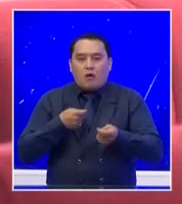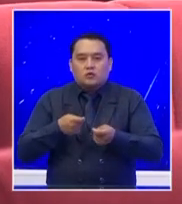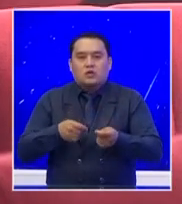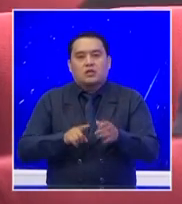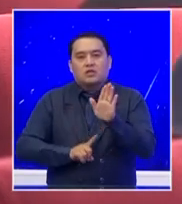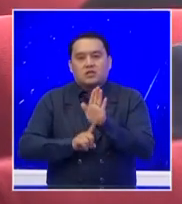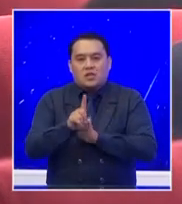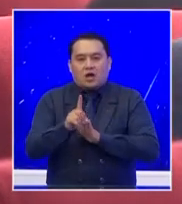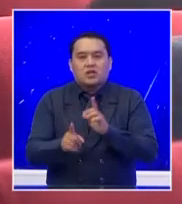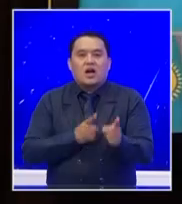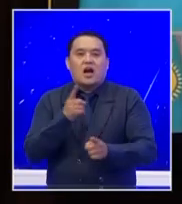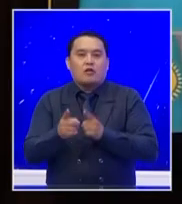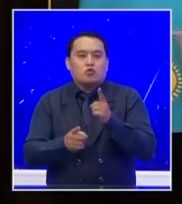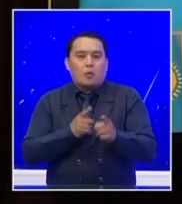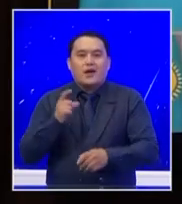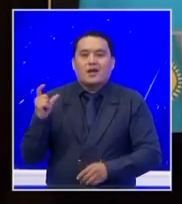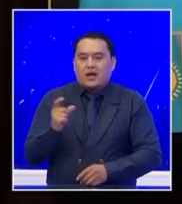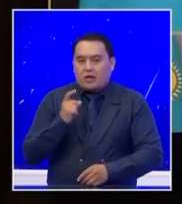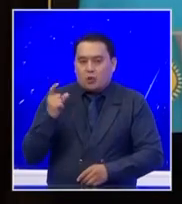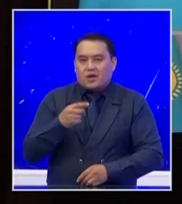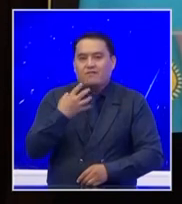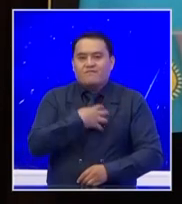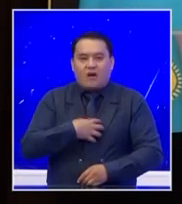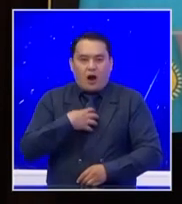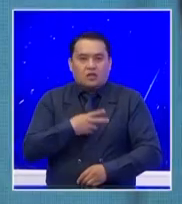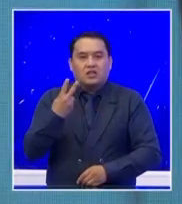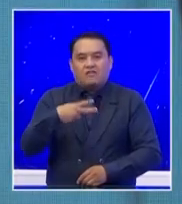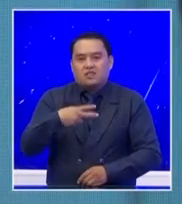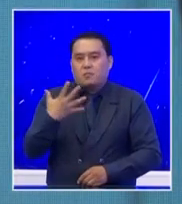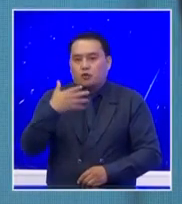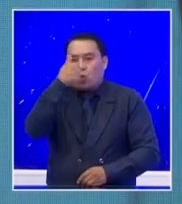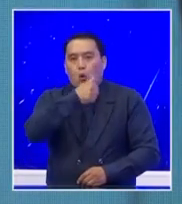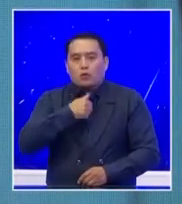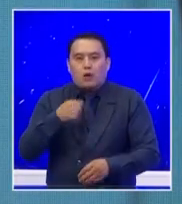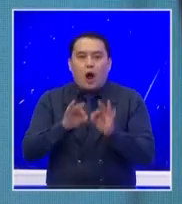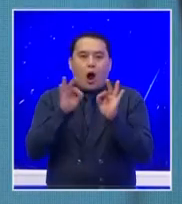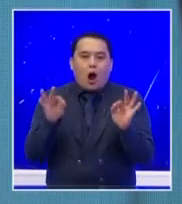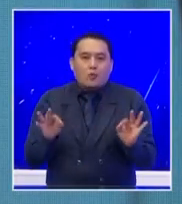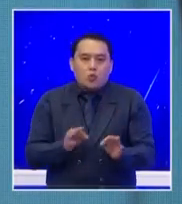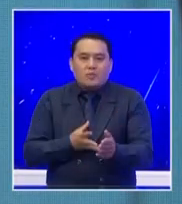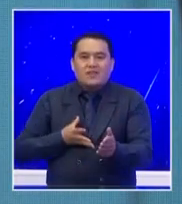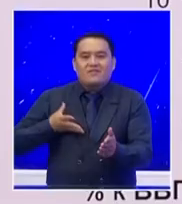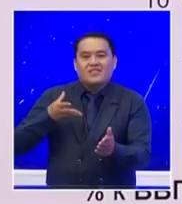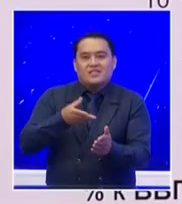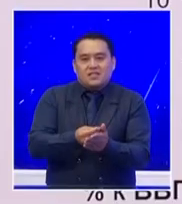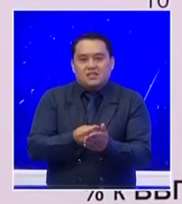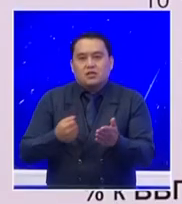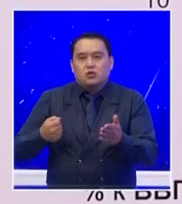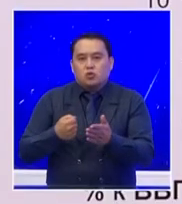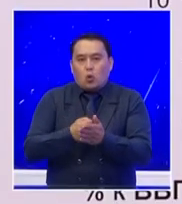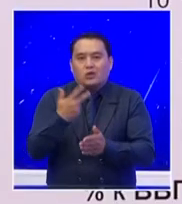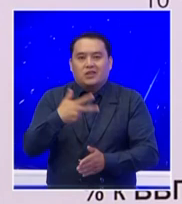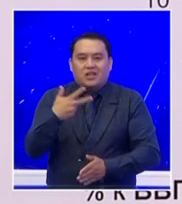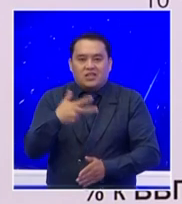по оживлению экономики, и сейчас особенно важно к 2025 году довести объем инвестиций в основной капитал